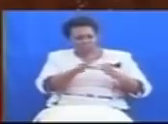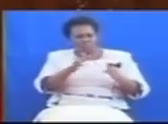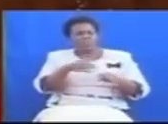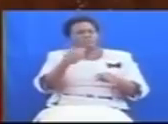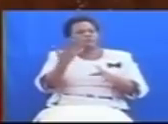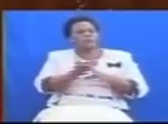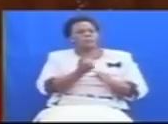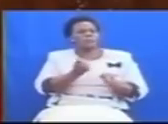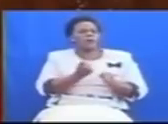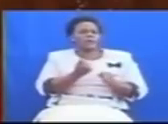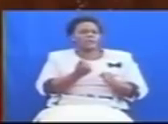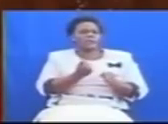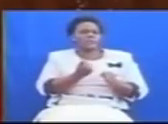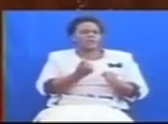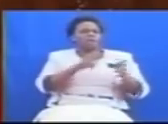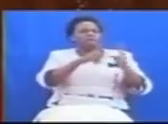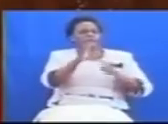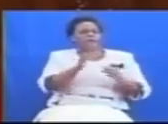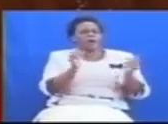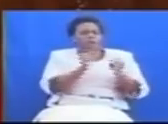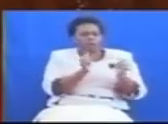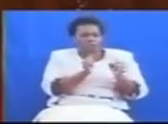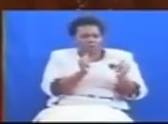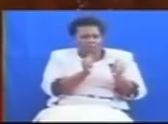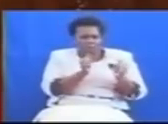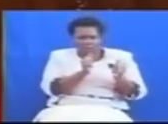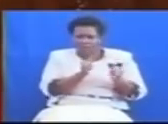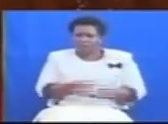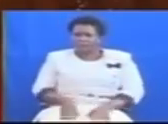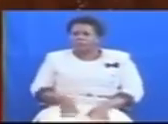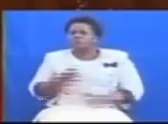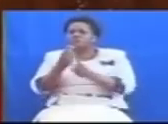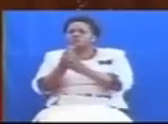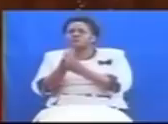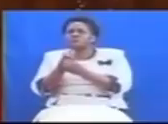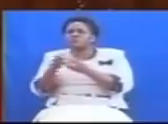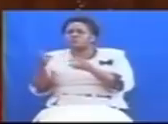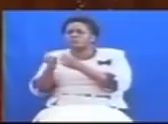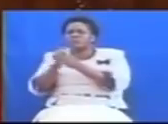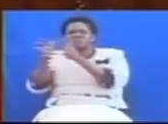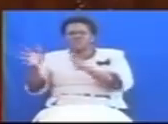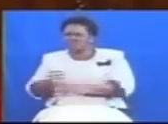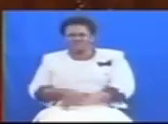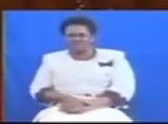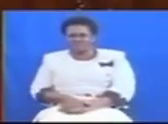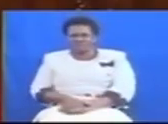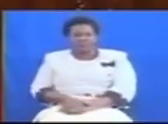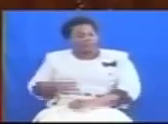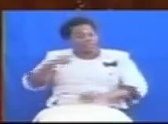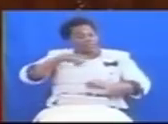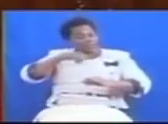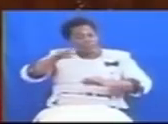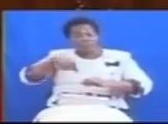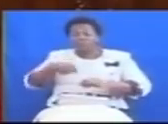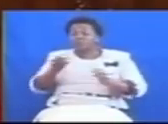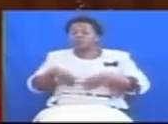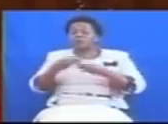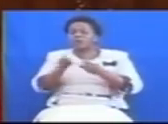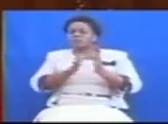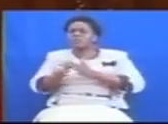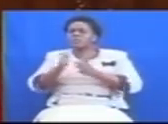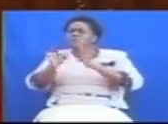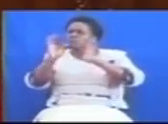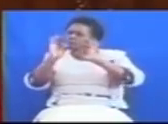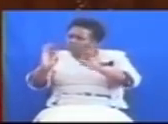katika hizi kamati zao na kuzishughulikia. Kwa naomba nikuhakikishie kwamba mheshimiwa mbunge kwamba tumeweka utaratibu madhubuti kabisa wa kushughulikia changamoto